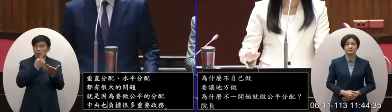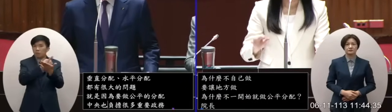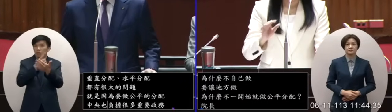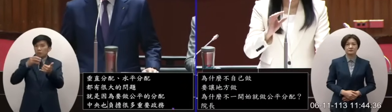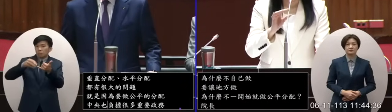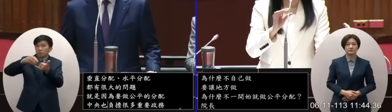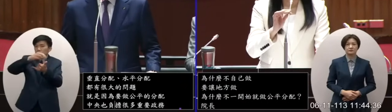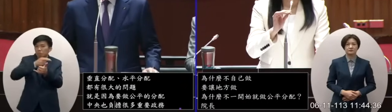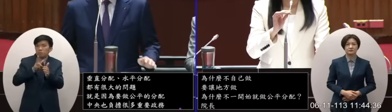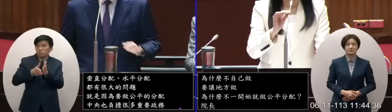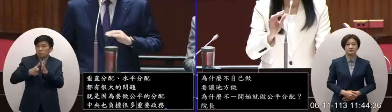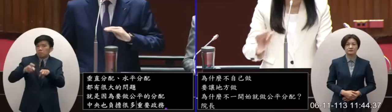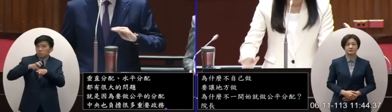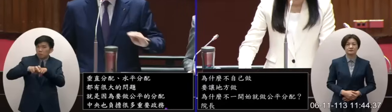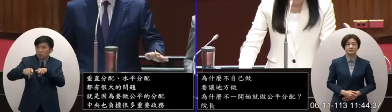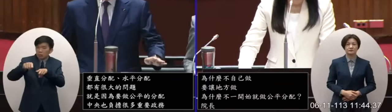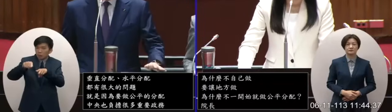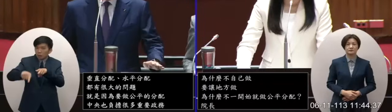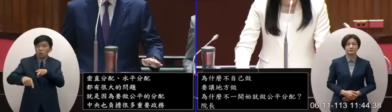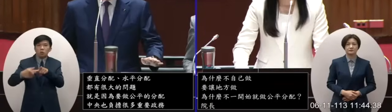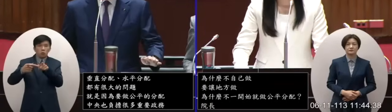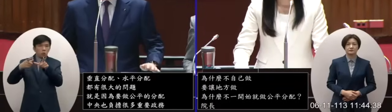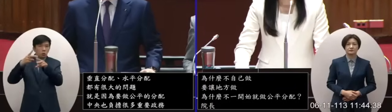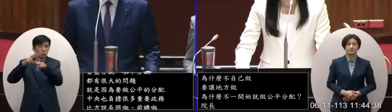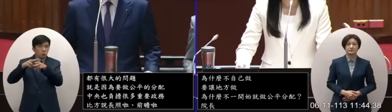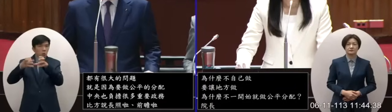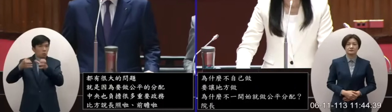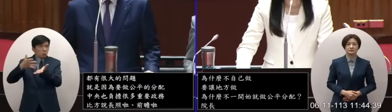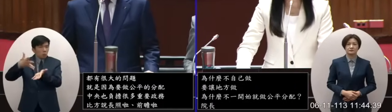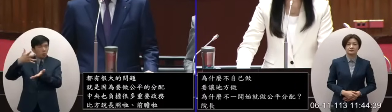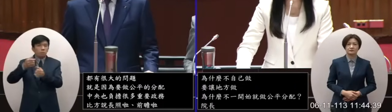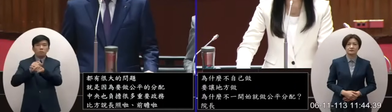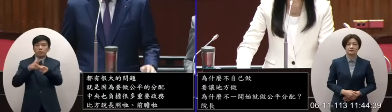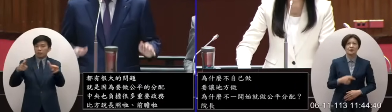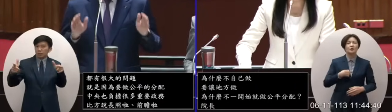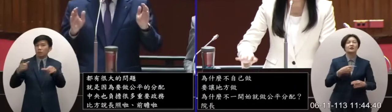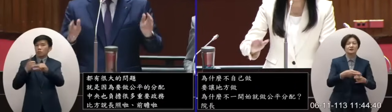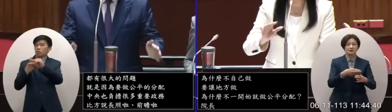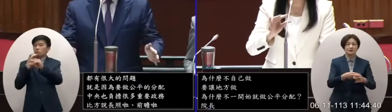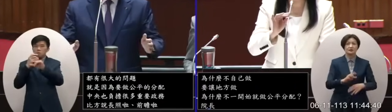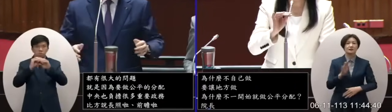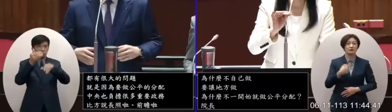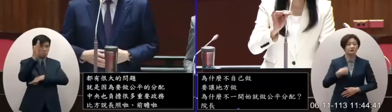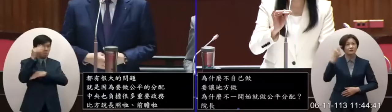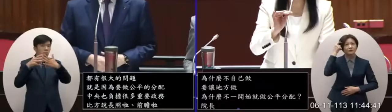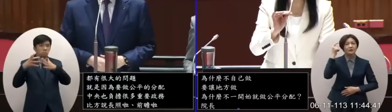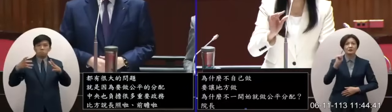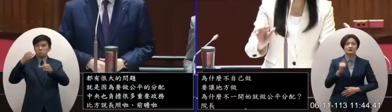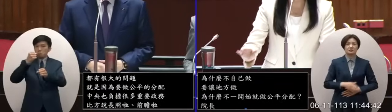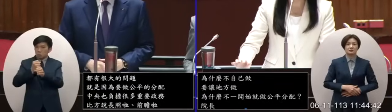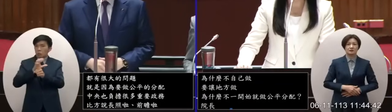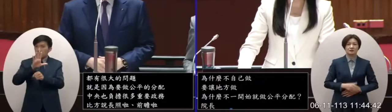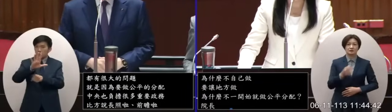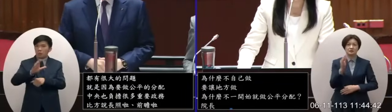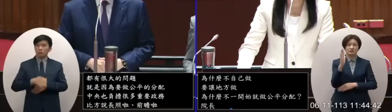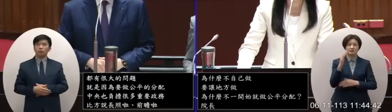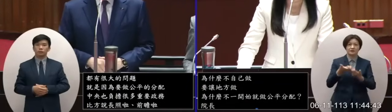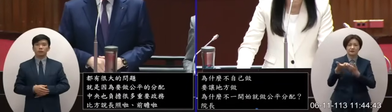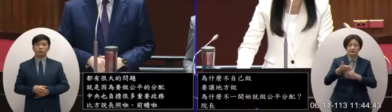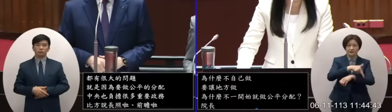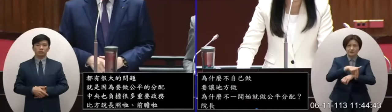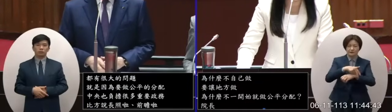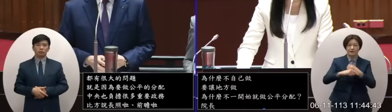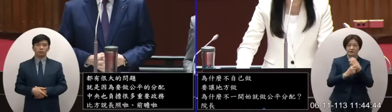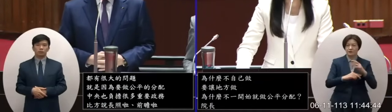程啦，公建啦，中央都跟地方做了很多的密切的配合。 我相信啦，但是我认为啊， 这个、落实在地方下面， 强化法还是要来检讨啦